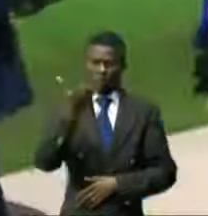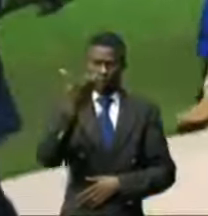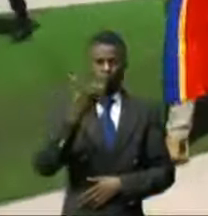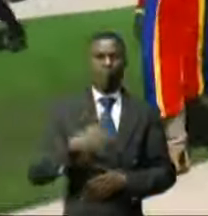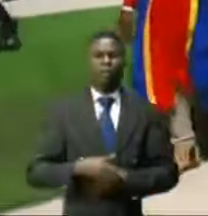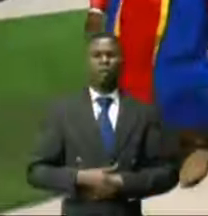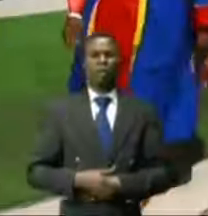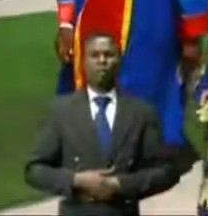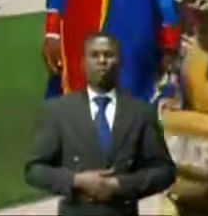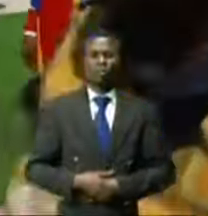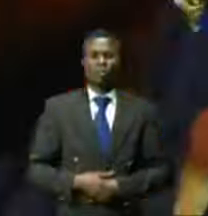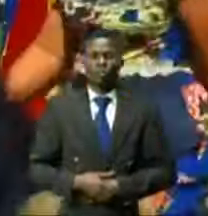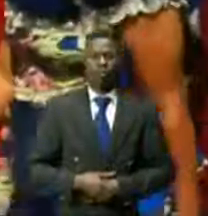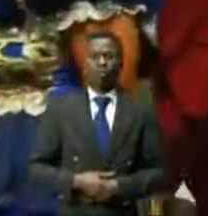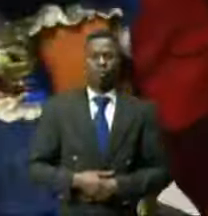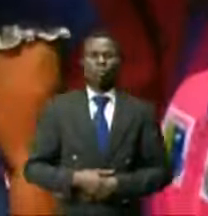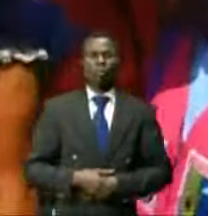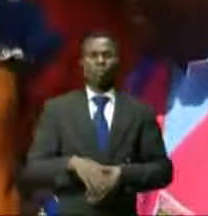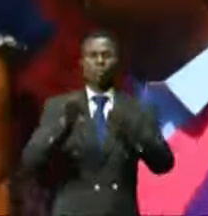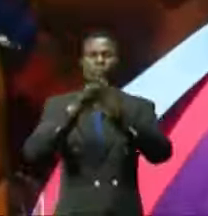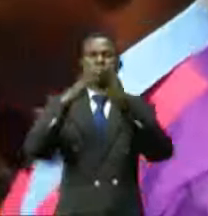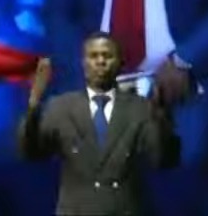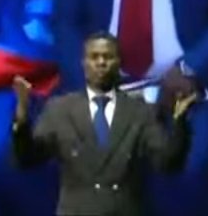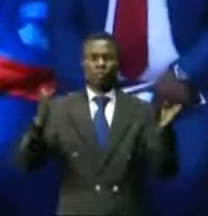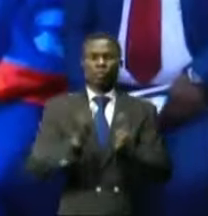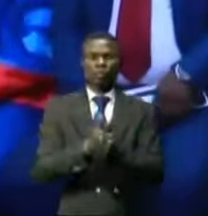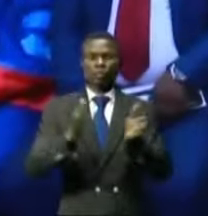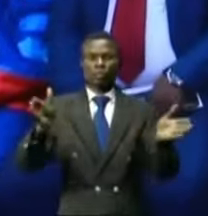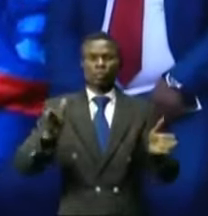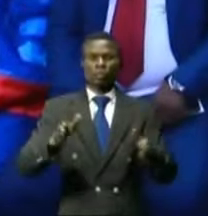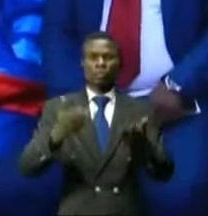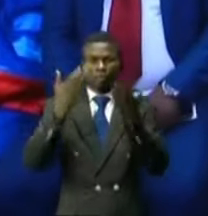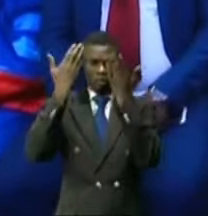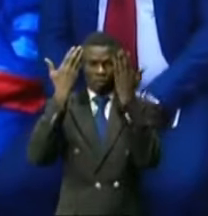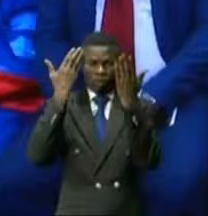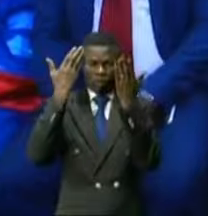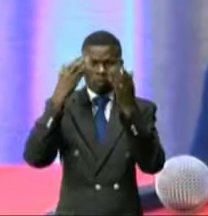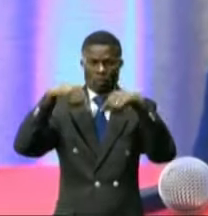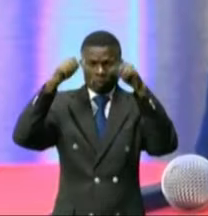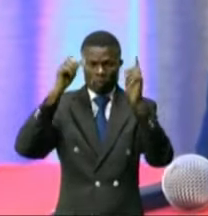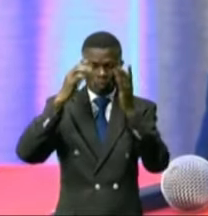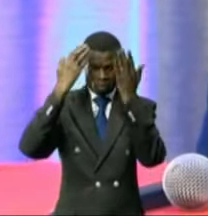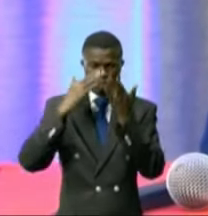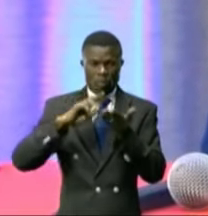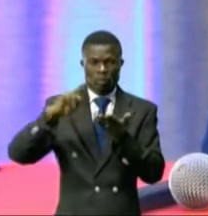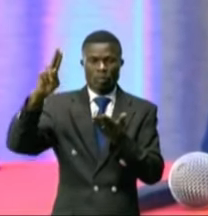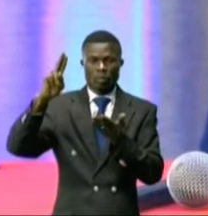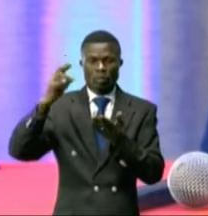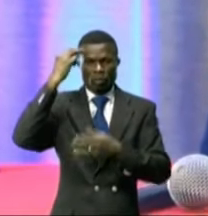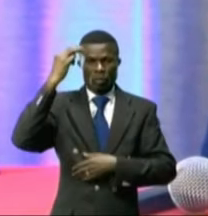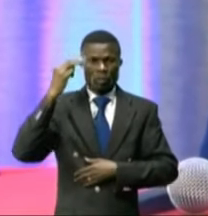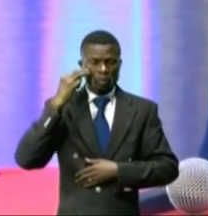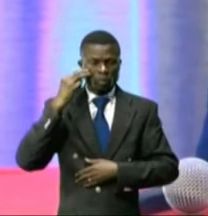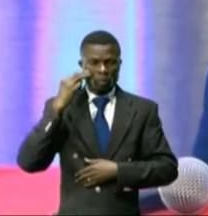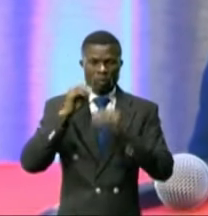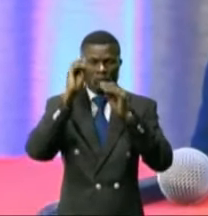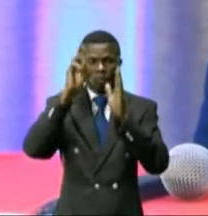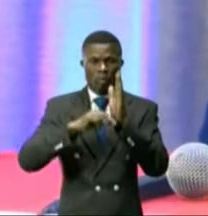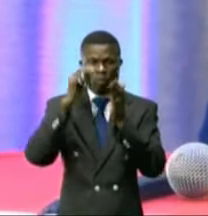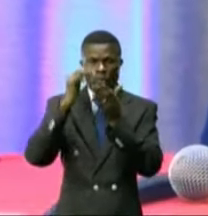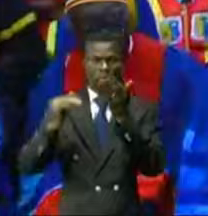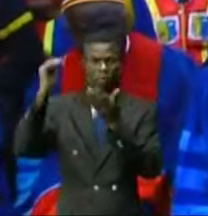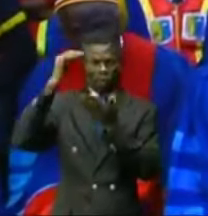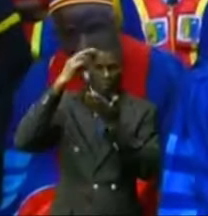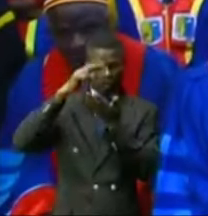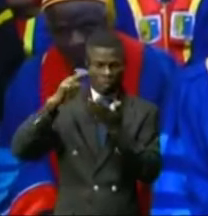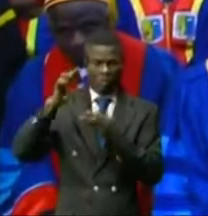Après le lancement officiel de l'année académique 2023-2024 par le ministre de l'Enseignement supérieur et universitaire,